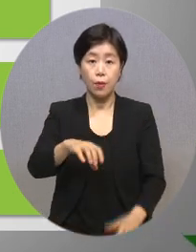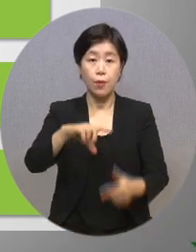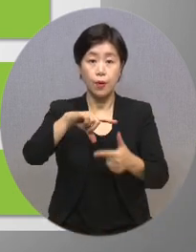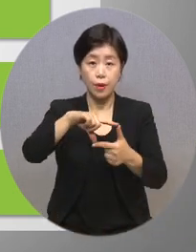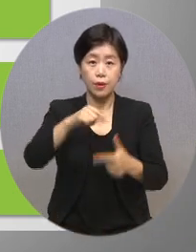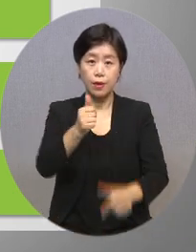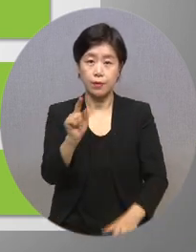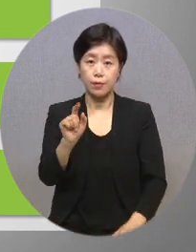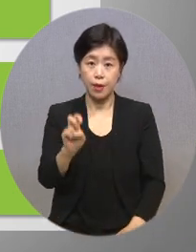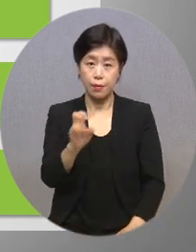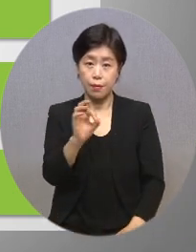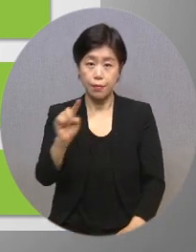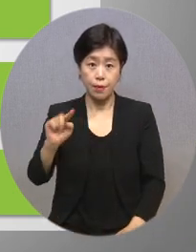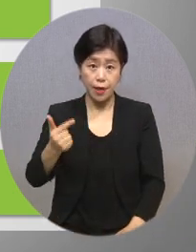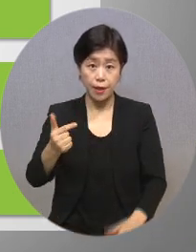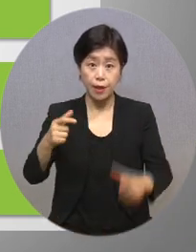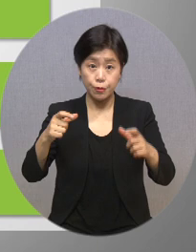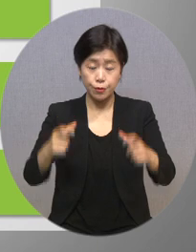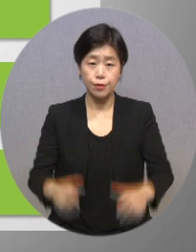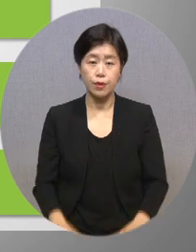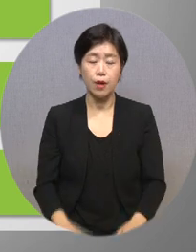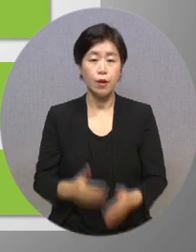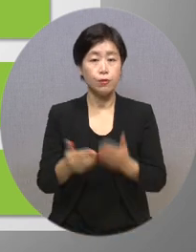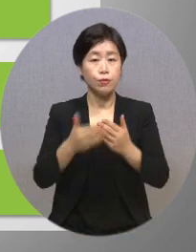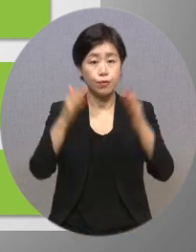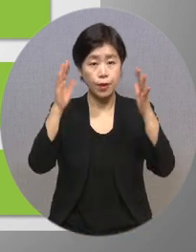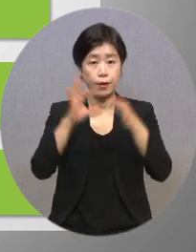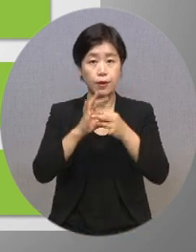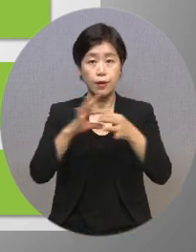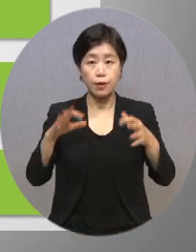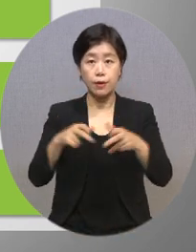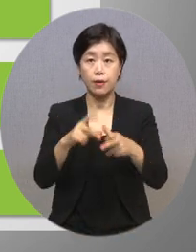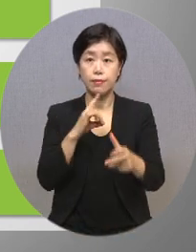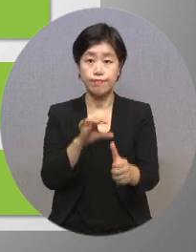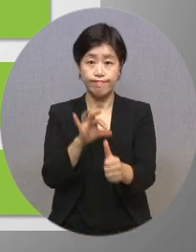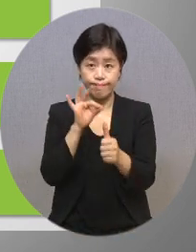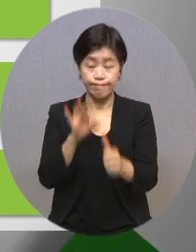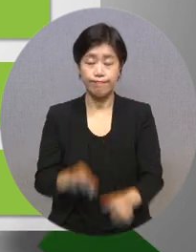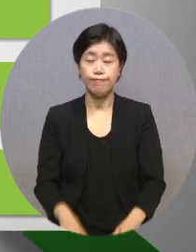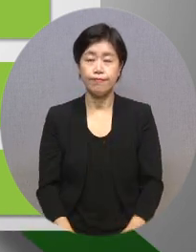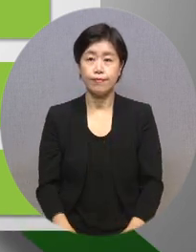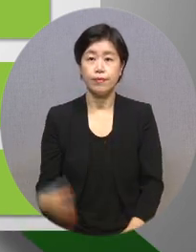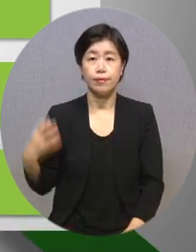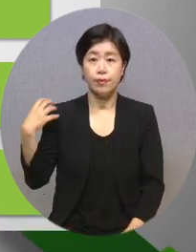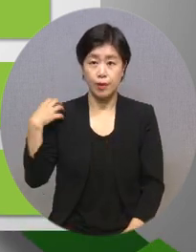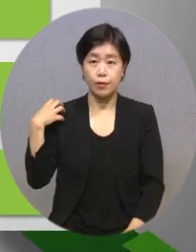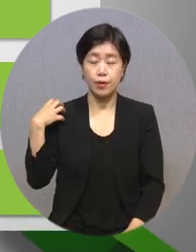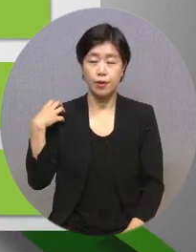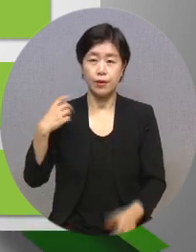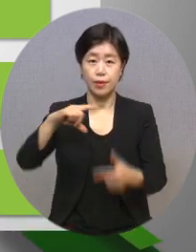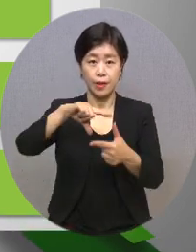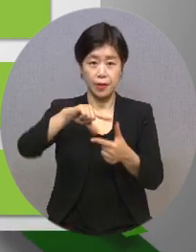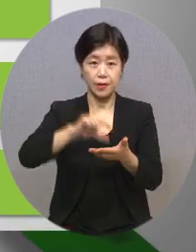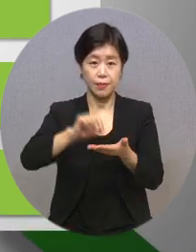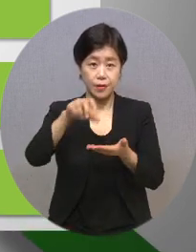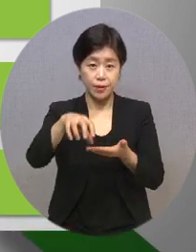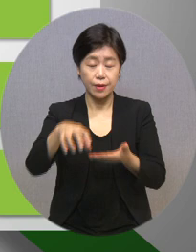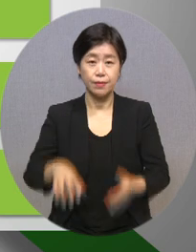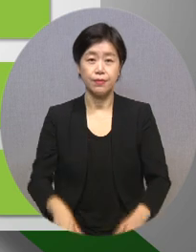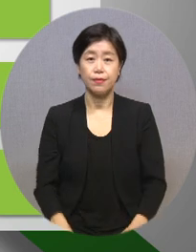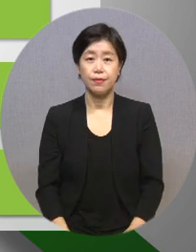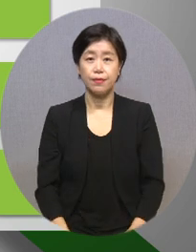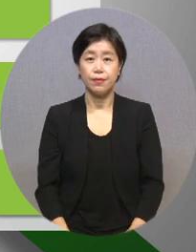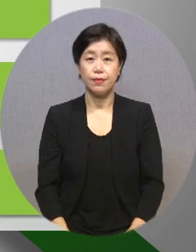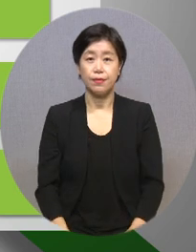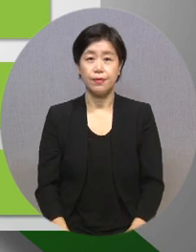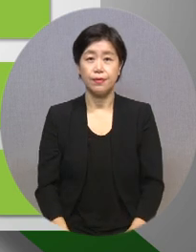함안군입니다. 경력과 학력은 무관하며 장애인만 채용합니다. 담당 지사는 경남지사입니다.